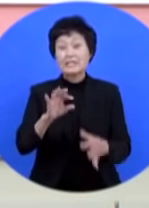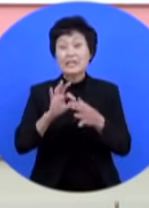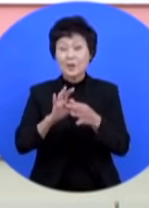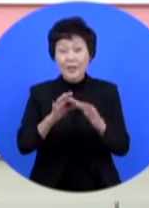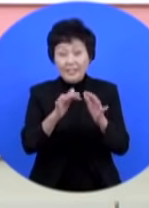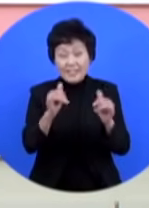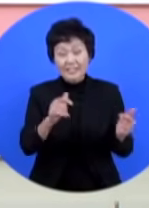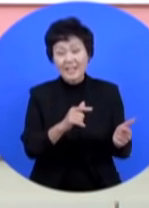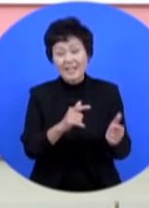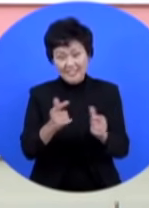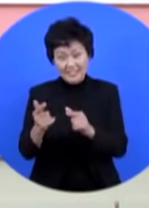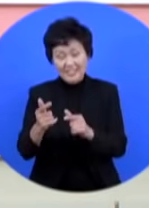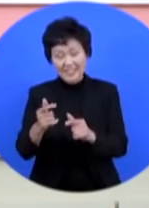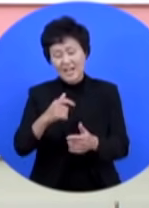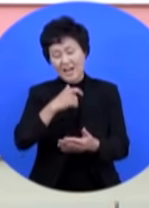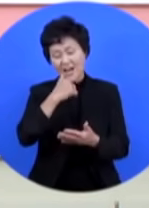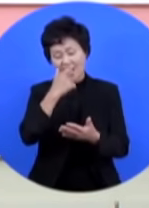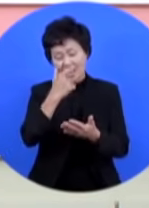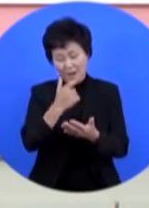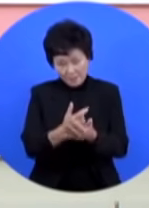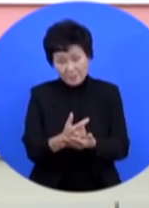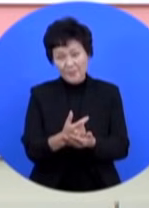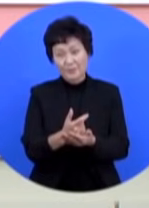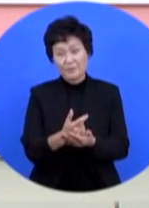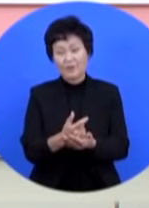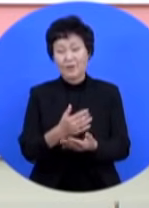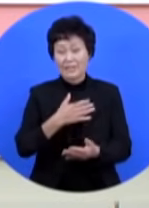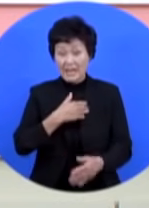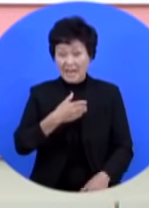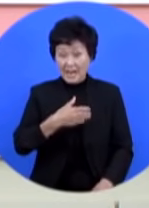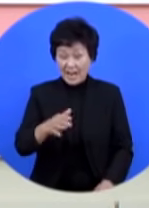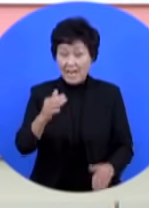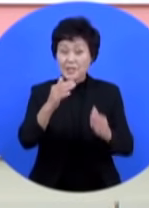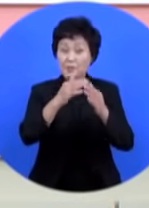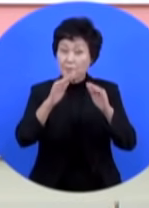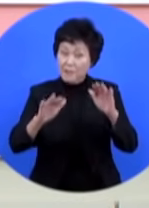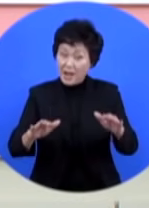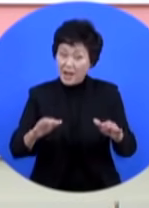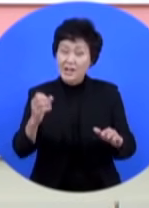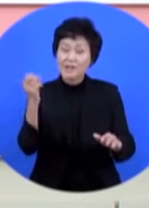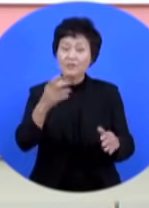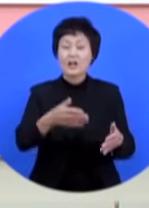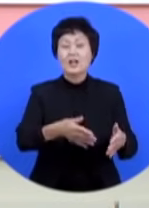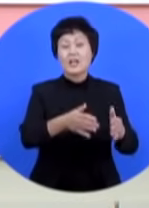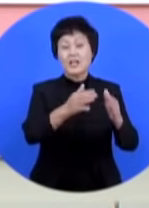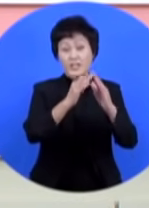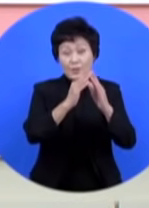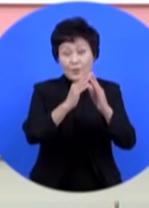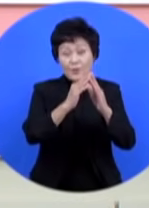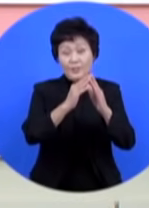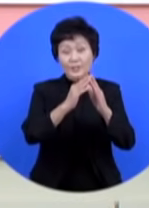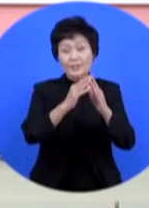나름대로 감동을 받고 네. 제가 가는 마을, 세우는 교회가